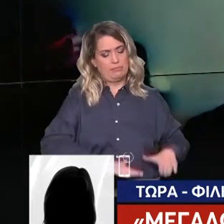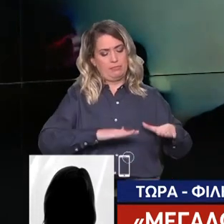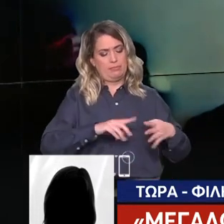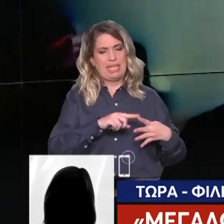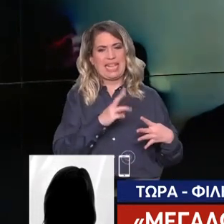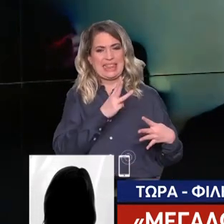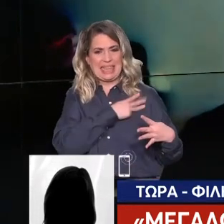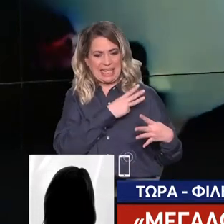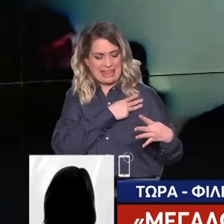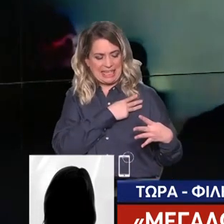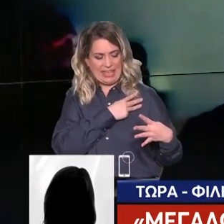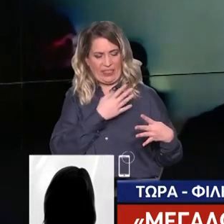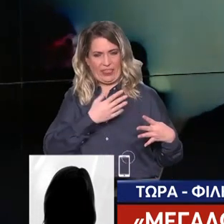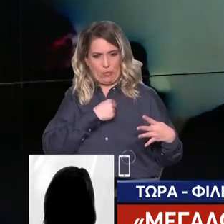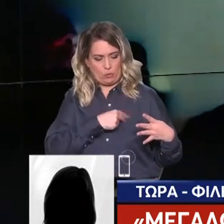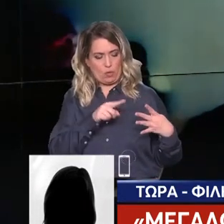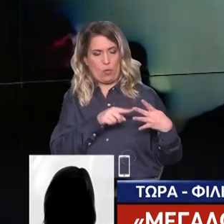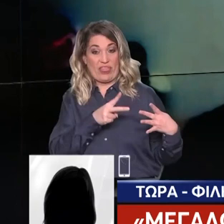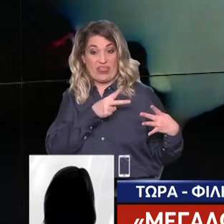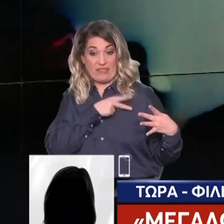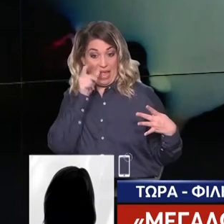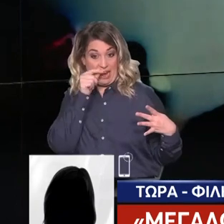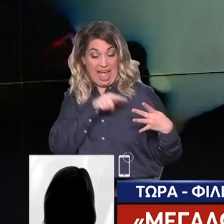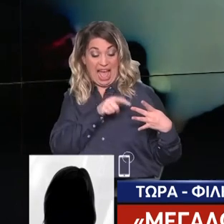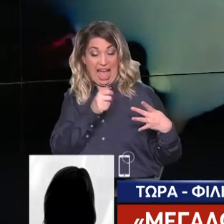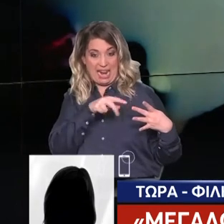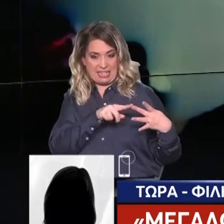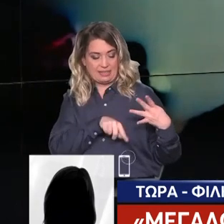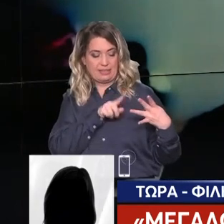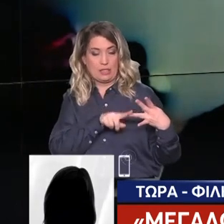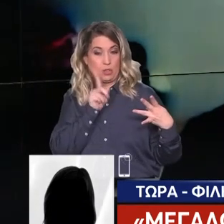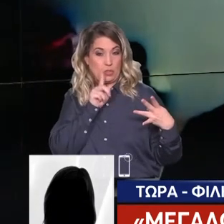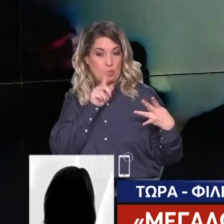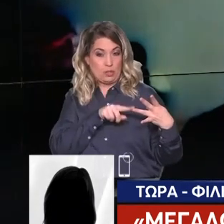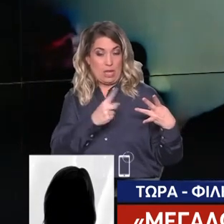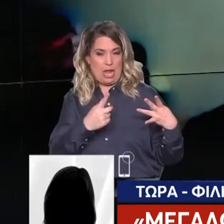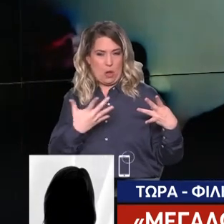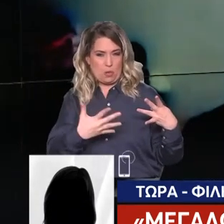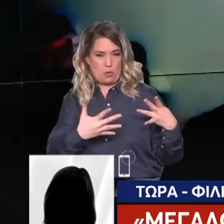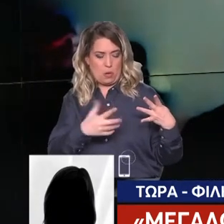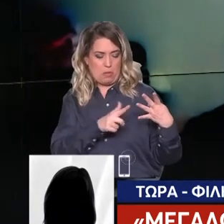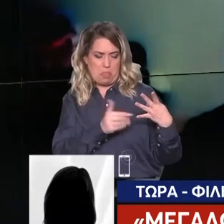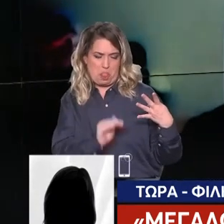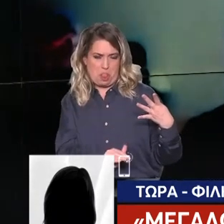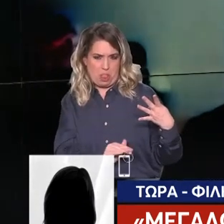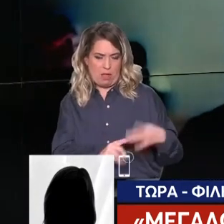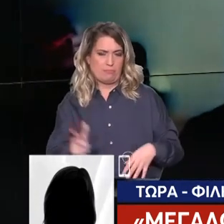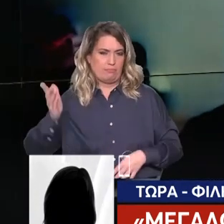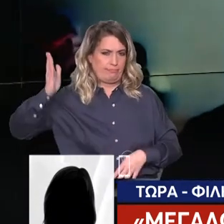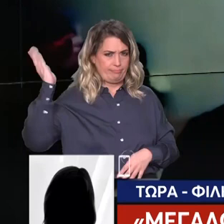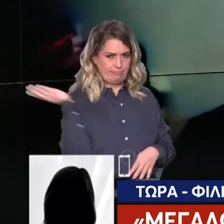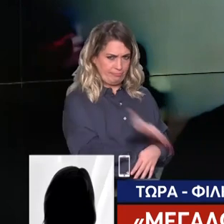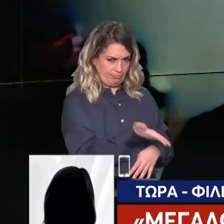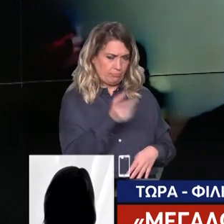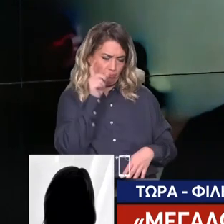στη Δευτέρα και τα άλλα ήταν πιο μικρά. Η μικρή του η κόρη ήταν ενός χρονού. Τη χτύπησε τη μητέρα του.